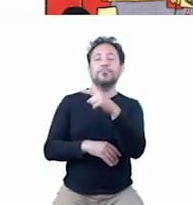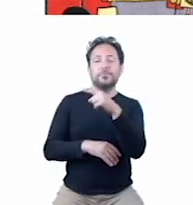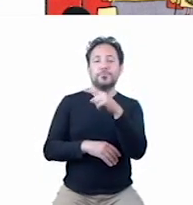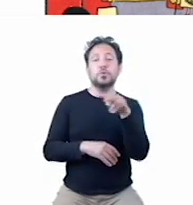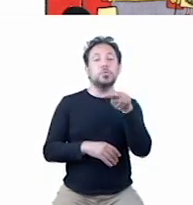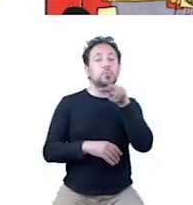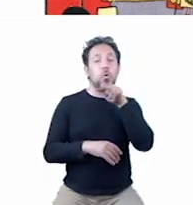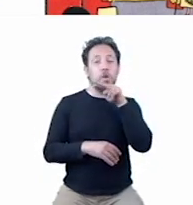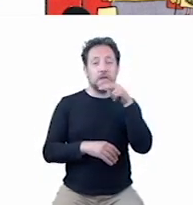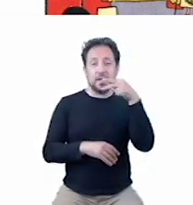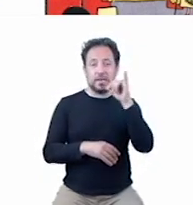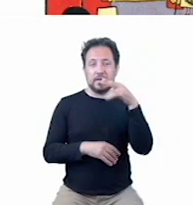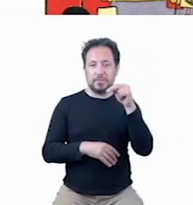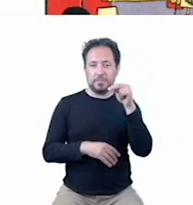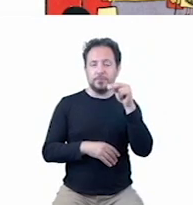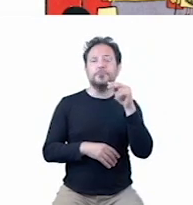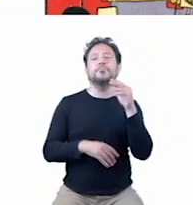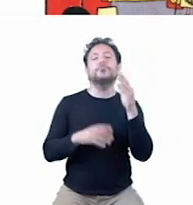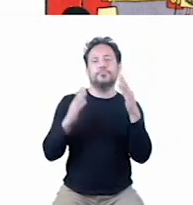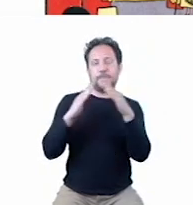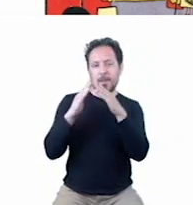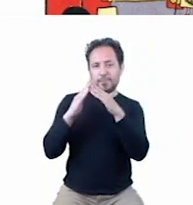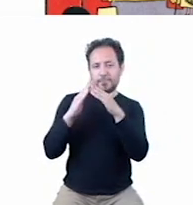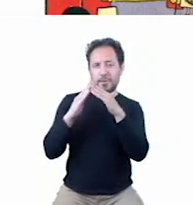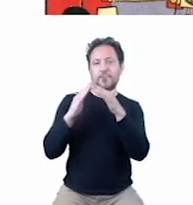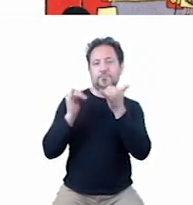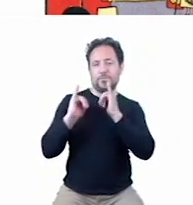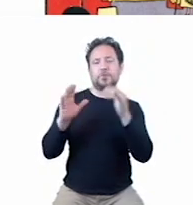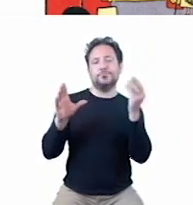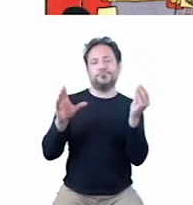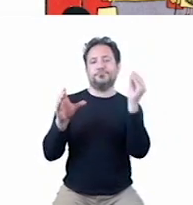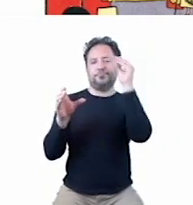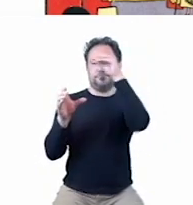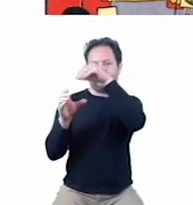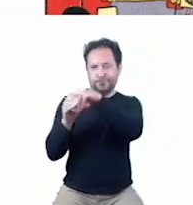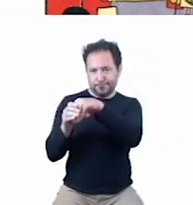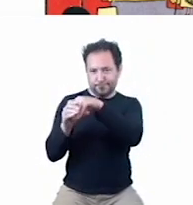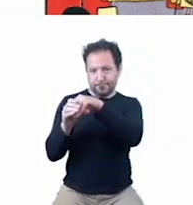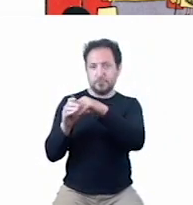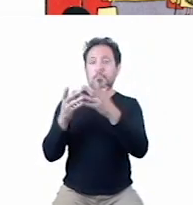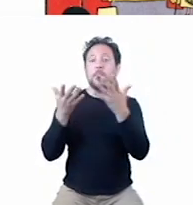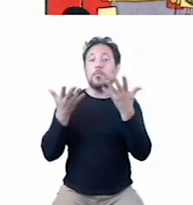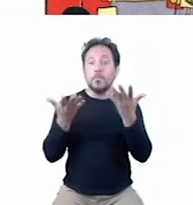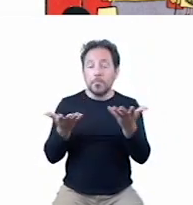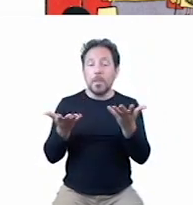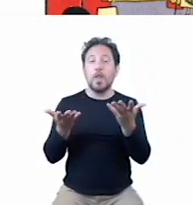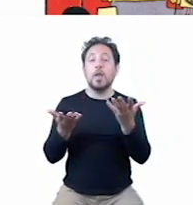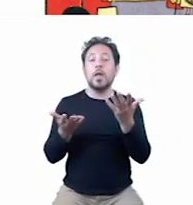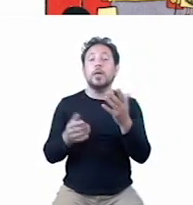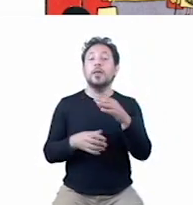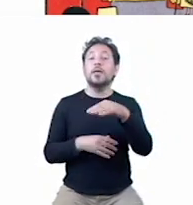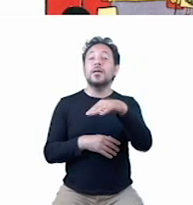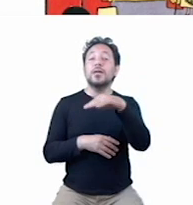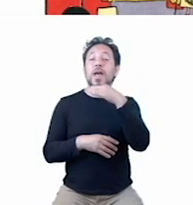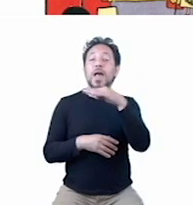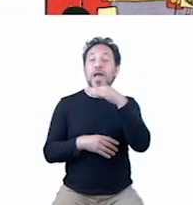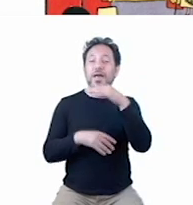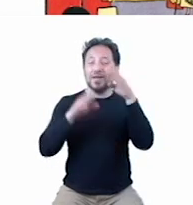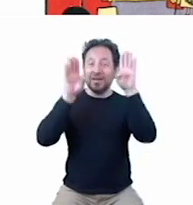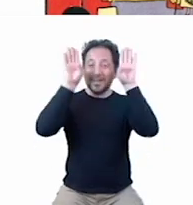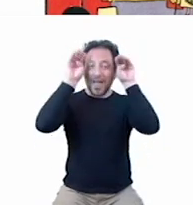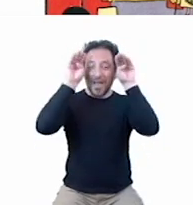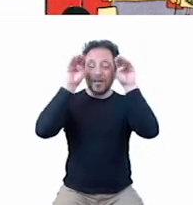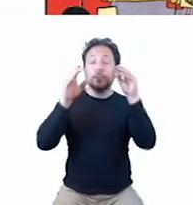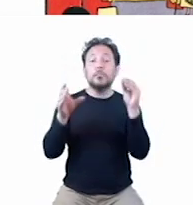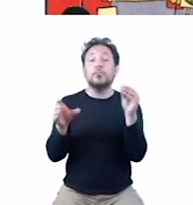viveva in un appartamento, dove però non erano ammessi i cani. Così Rocky finì a